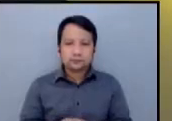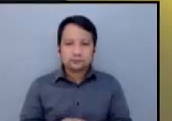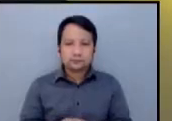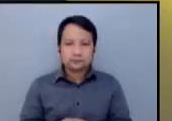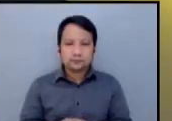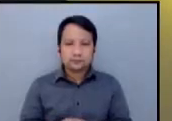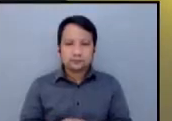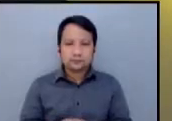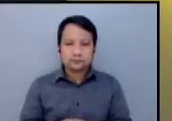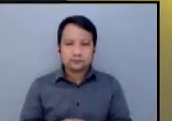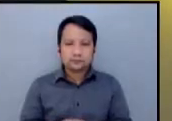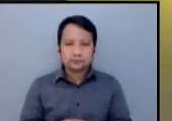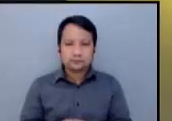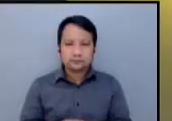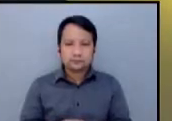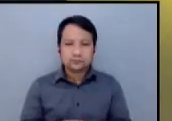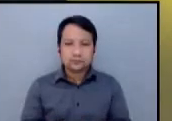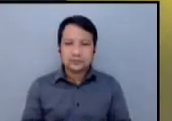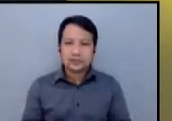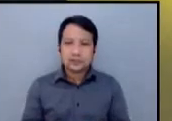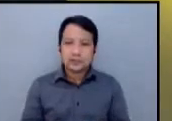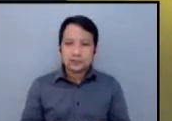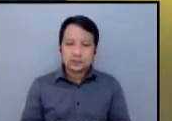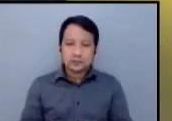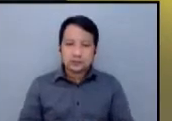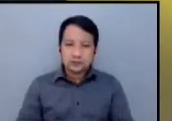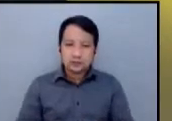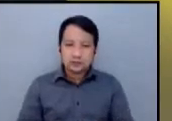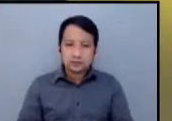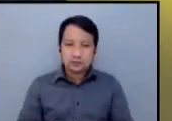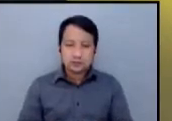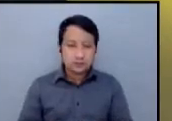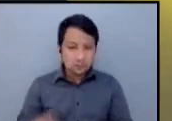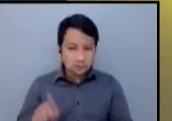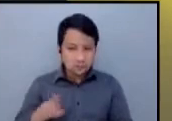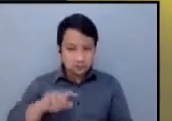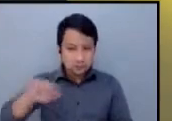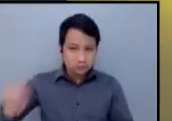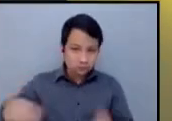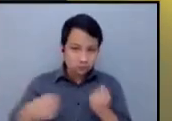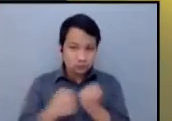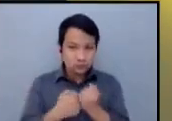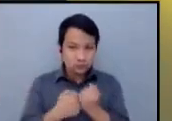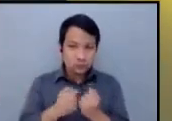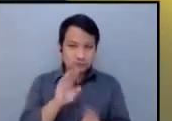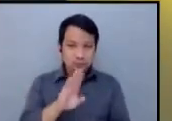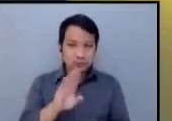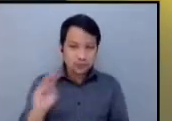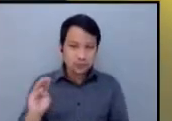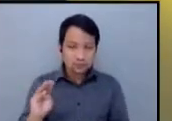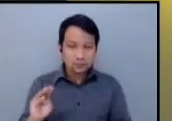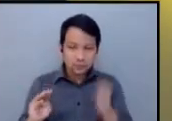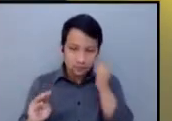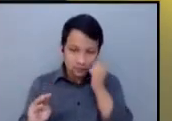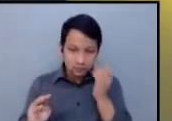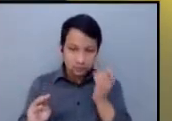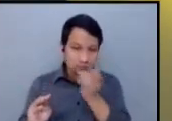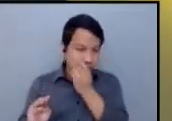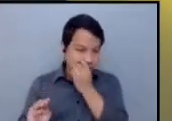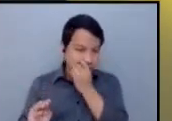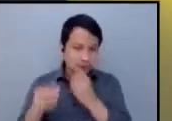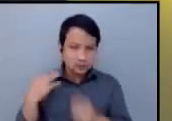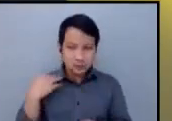Isang mega caravan ang ikinasaan ng mga supporter ng BBM Sara sa Metro Manila. Si Presidential Aspirant at